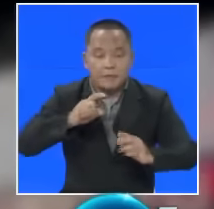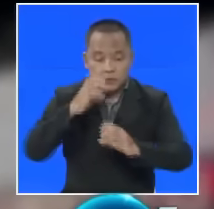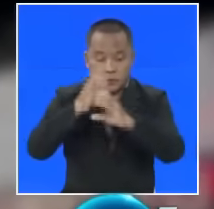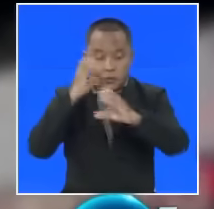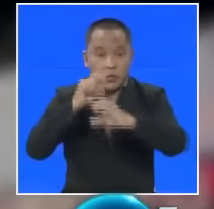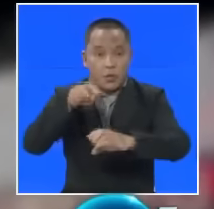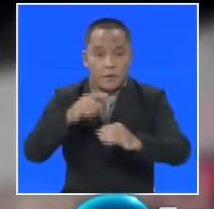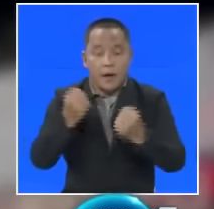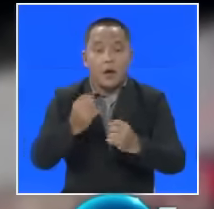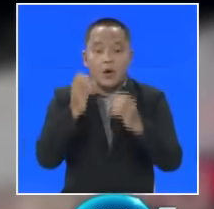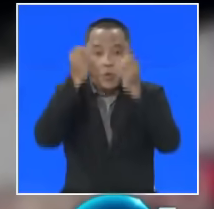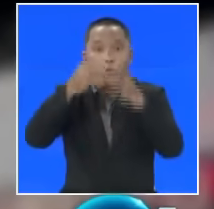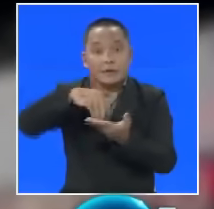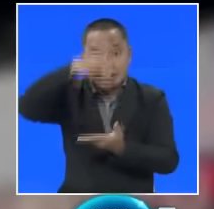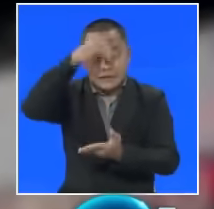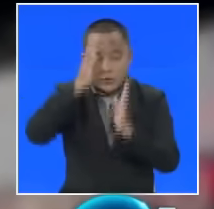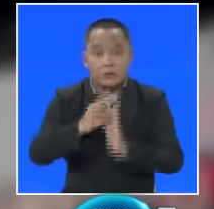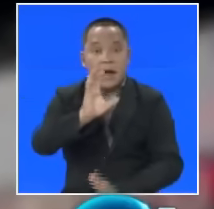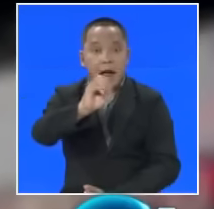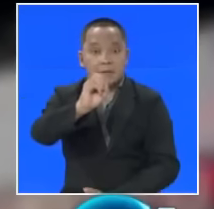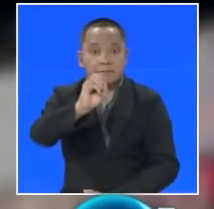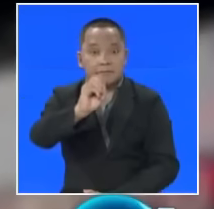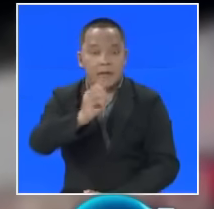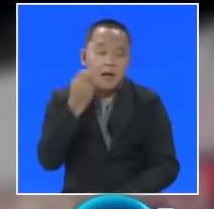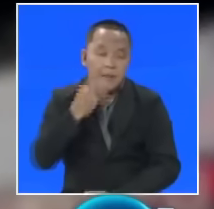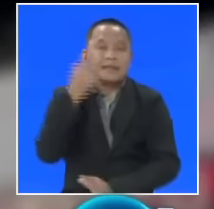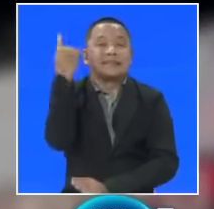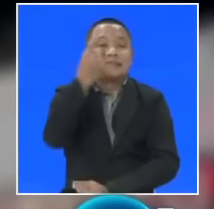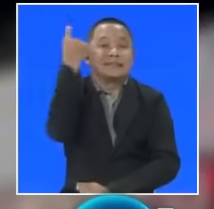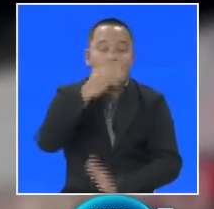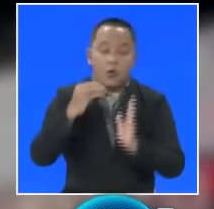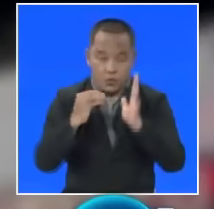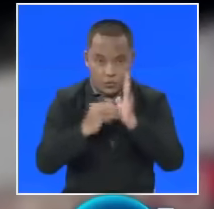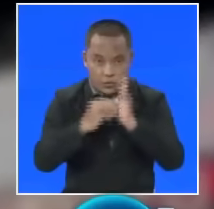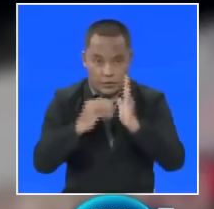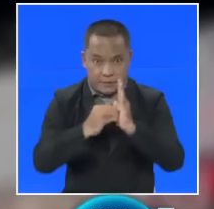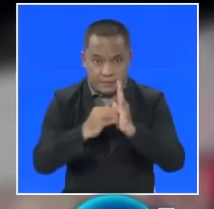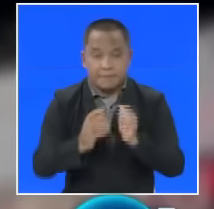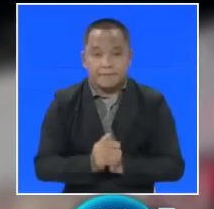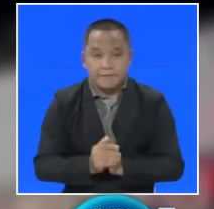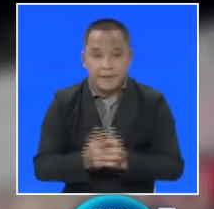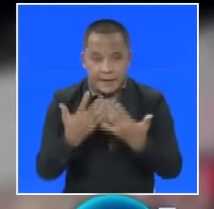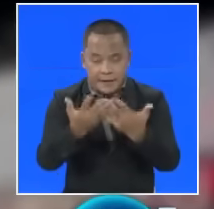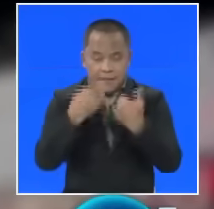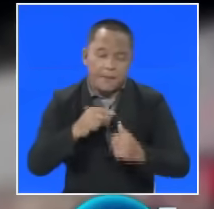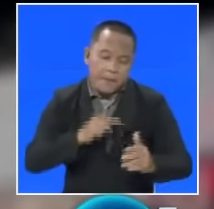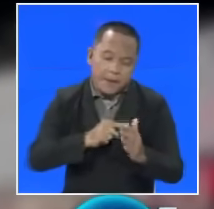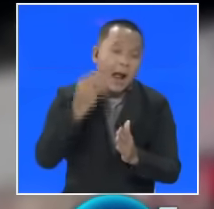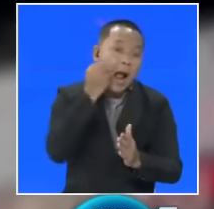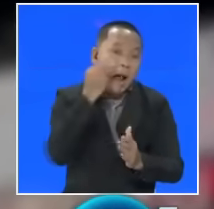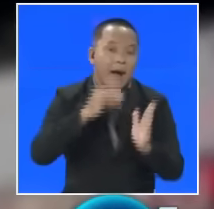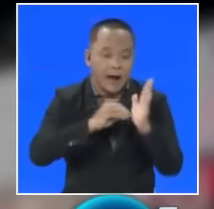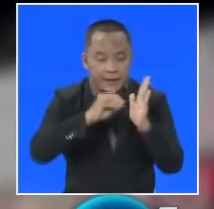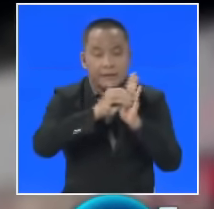คันเกิดเหตุพาคณะครูนักเรียนเกือบ50ชีวิตกลับจากทัศนศึกษาที่กรุงเทพมหานครขณะกำลังเดินทางกลับบ้าน